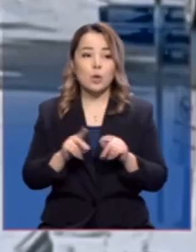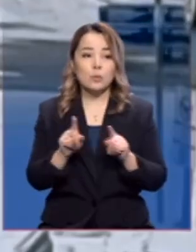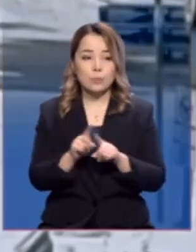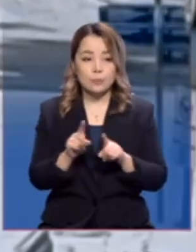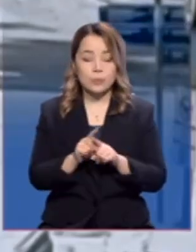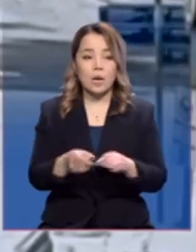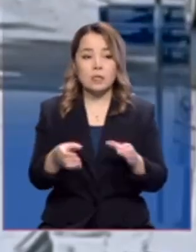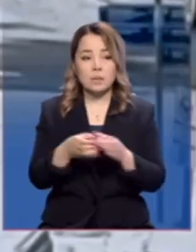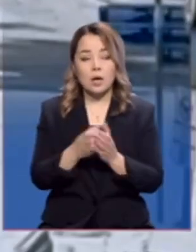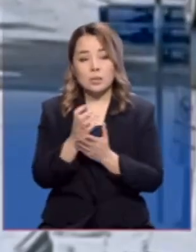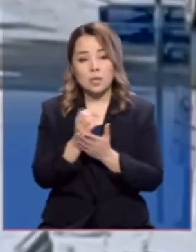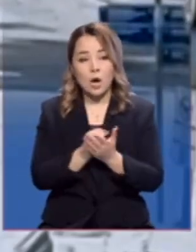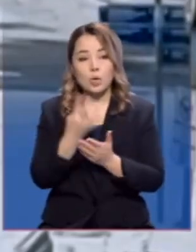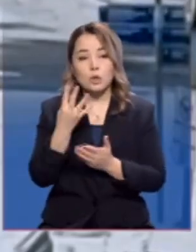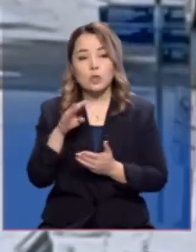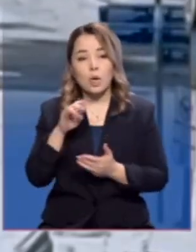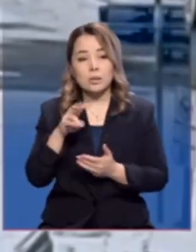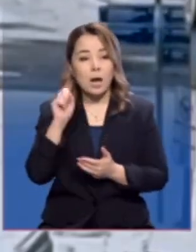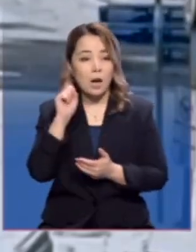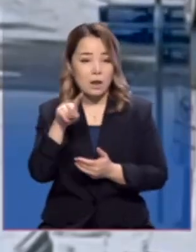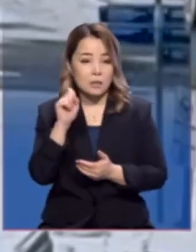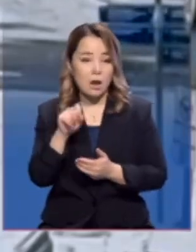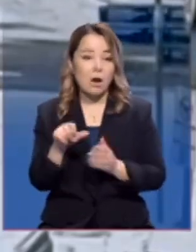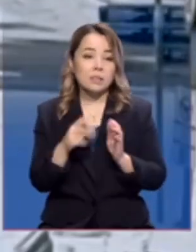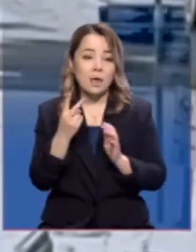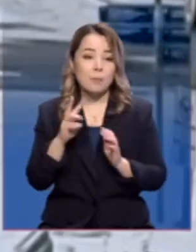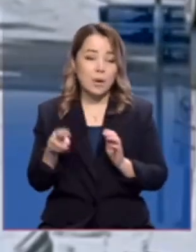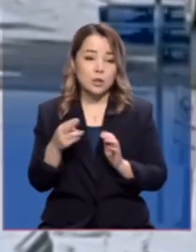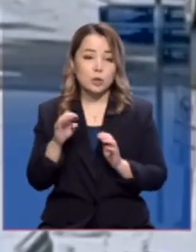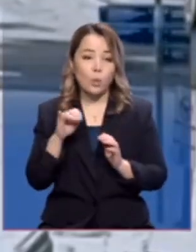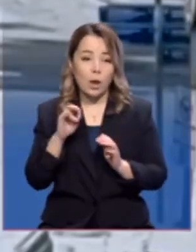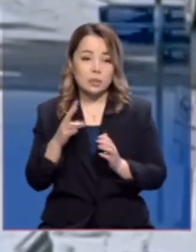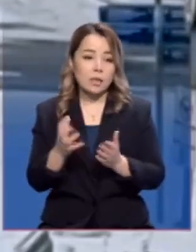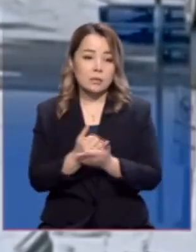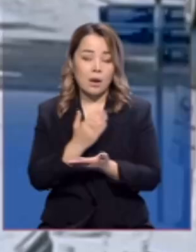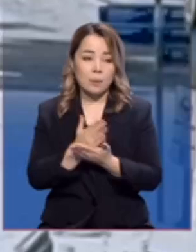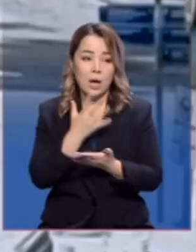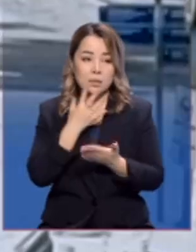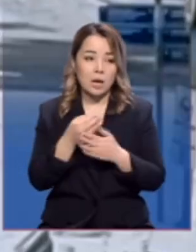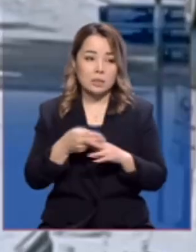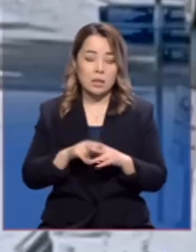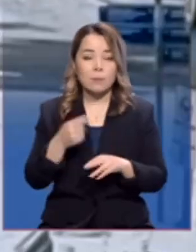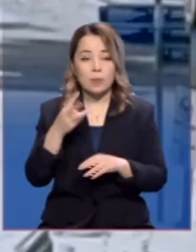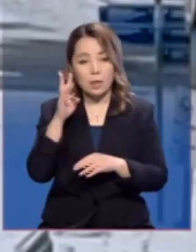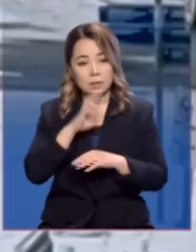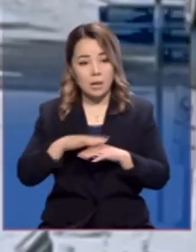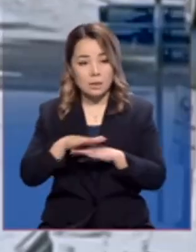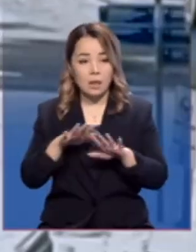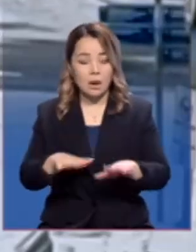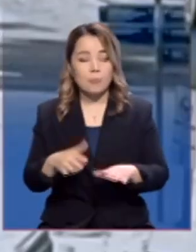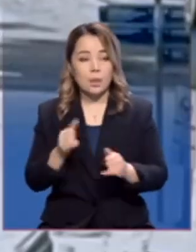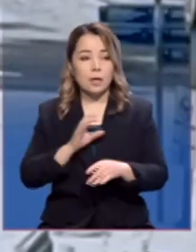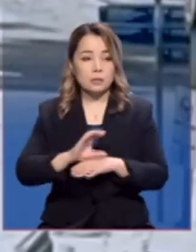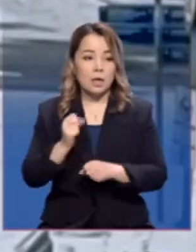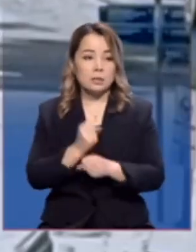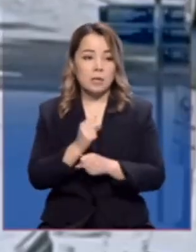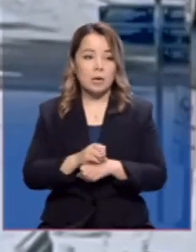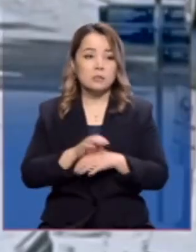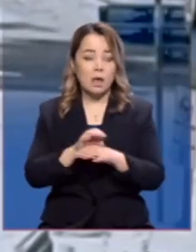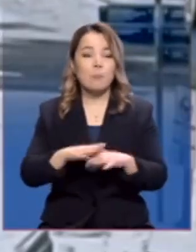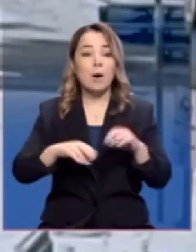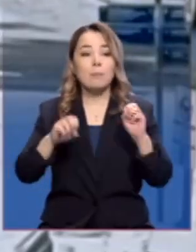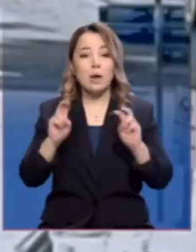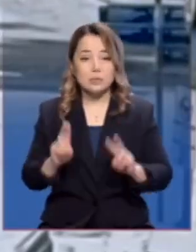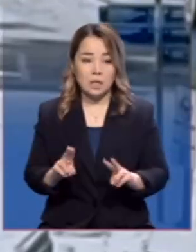ұлттық әл-ауқат қорындағы 4 тонна алтын 2 миллиард юаньды сатты. Дегенмен бірқатар ел параллельді импорттан бас тартқандықтан